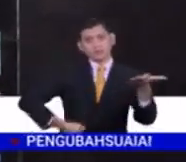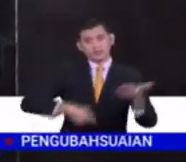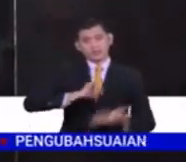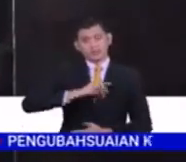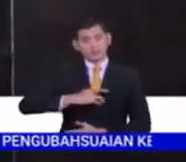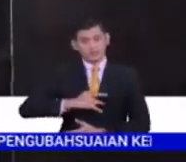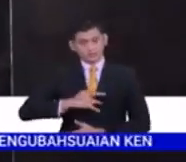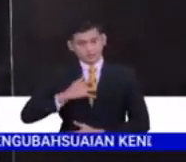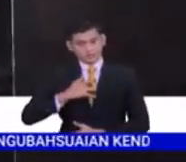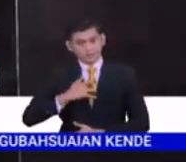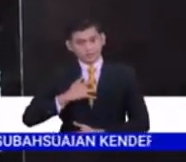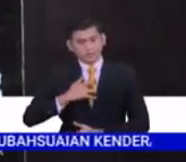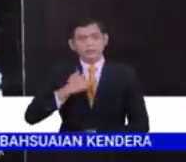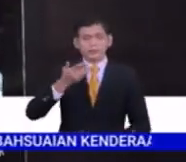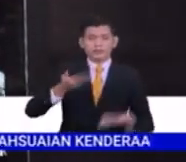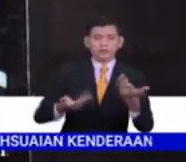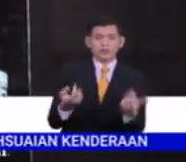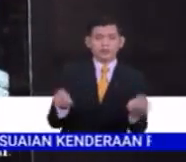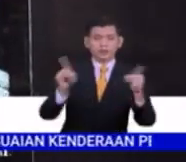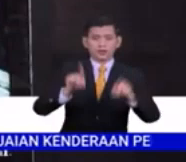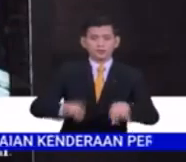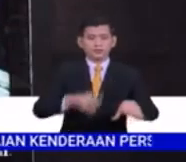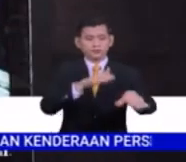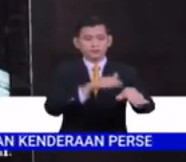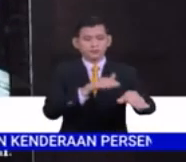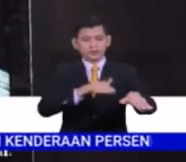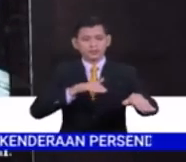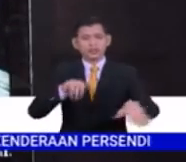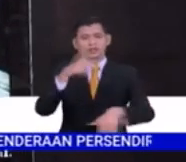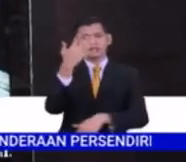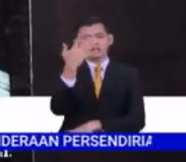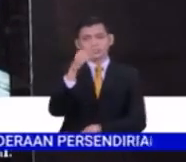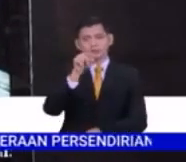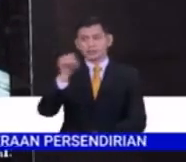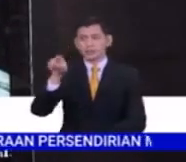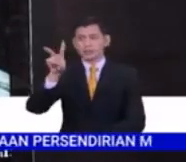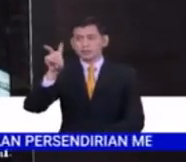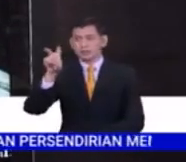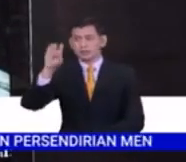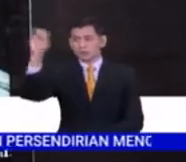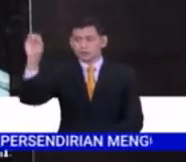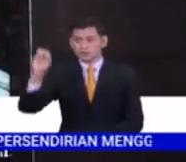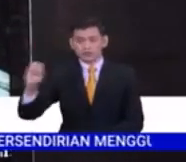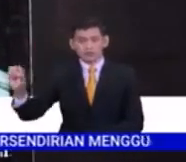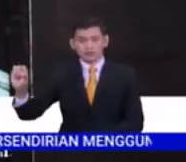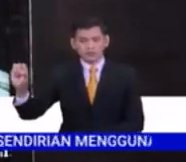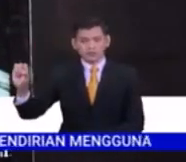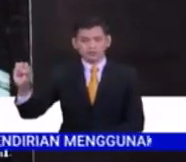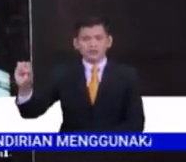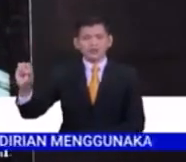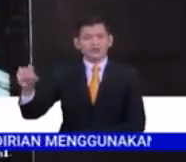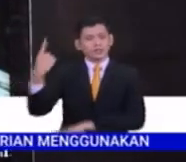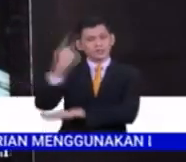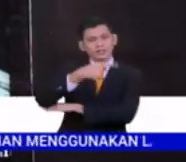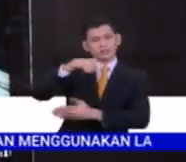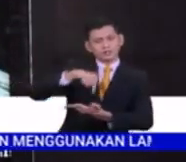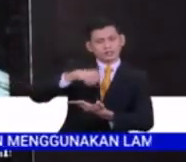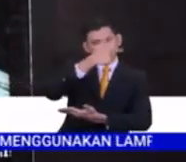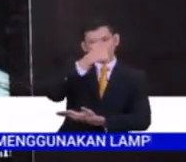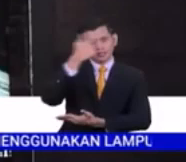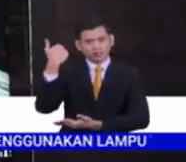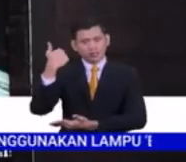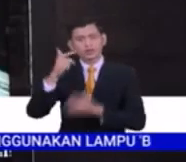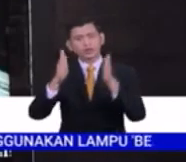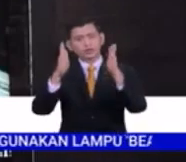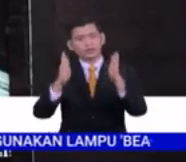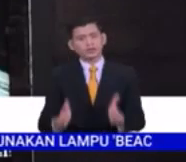jangkauan kami kami takutkan akan berlaku peningkatan klasik sebanyak 15 single 20 Reva the traffic apa dari ini anda jutaan daripada